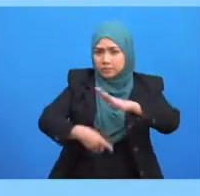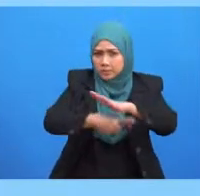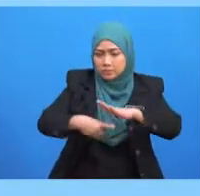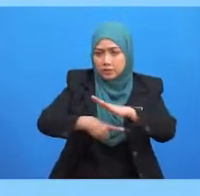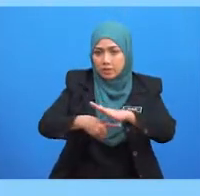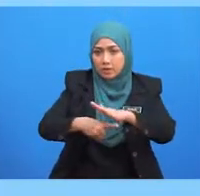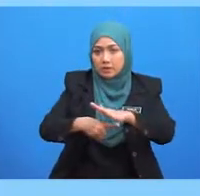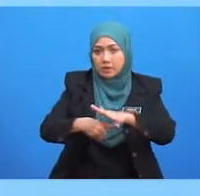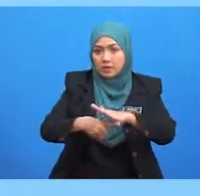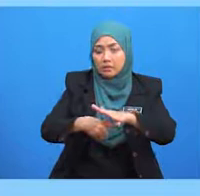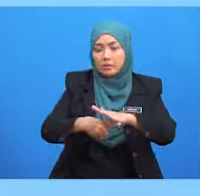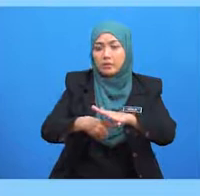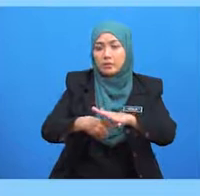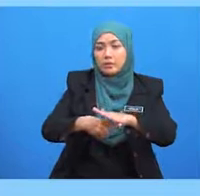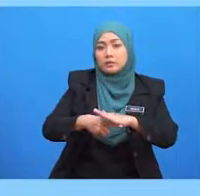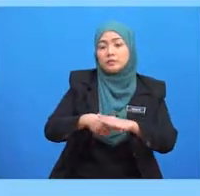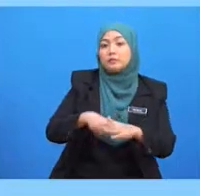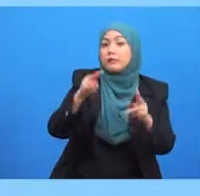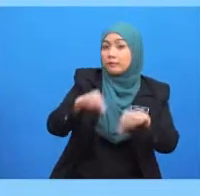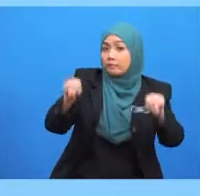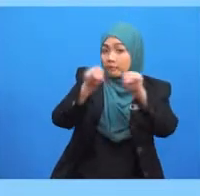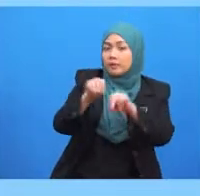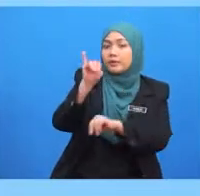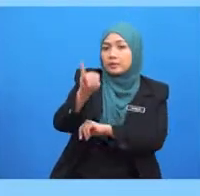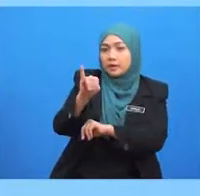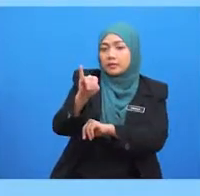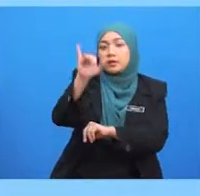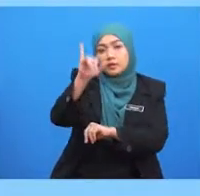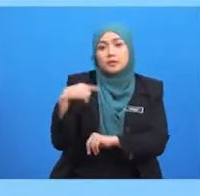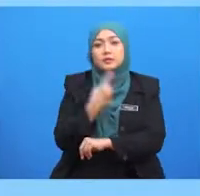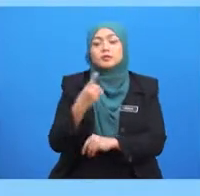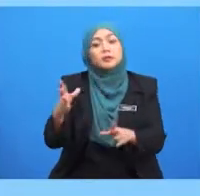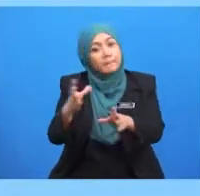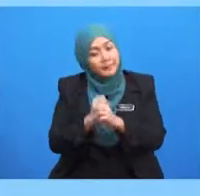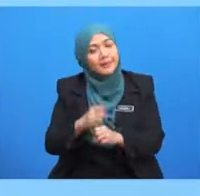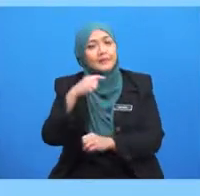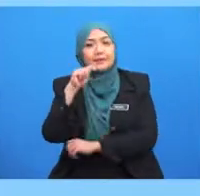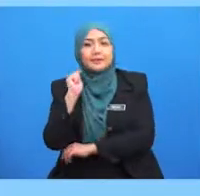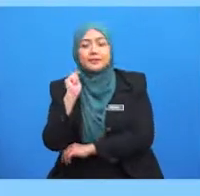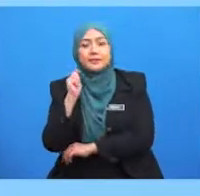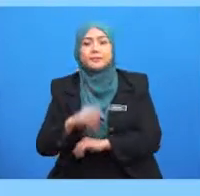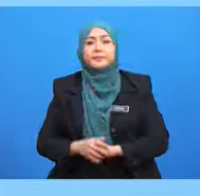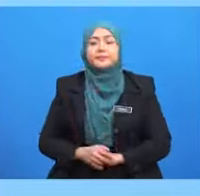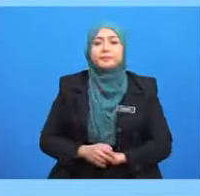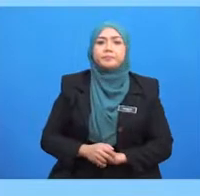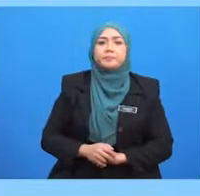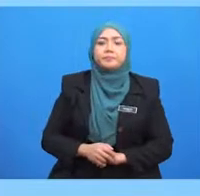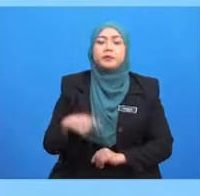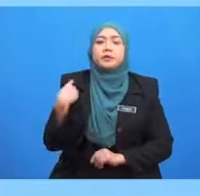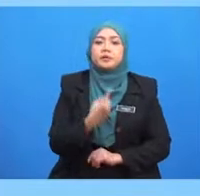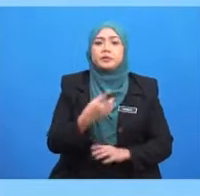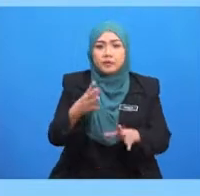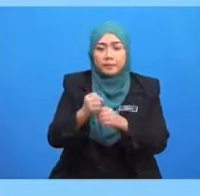diperolehi tadi ya betul daripada nilai itu kita dapat membuat